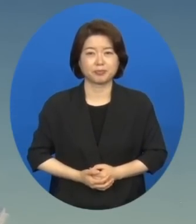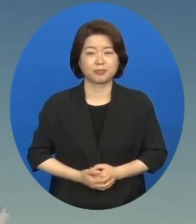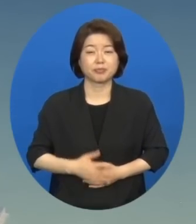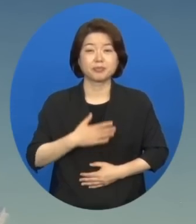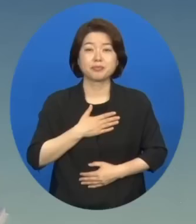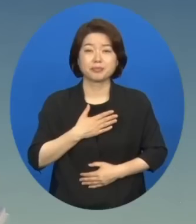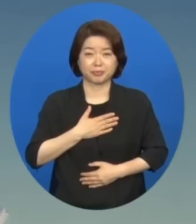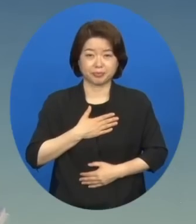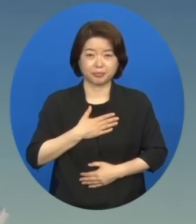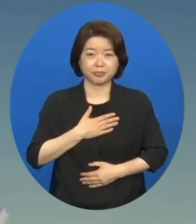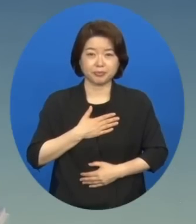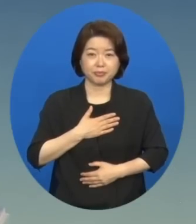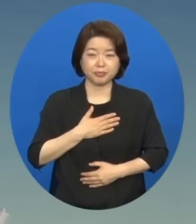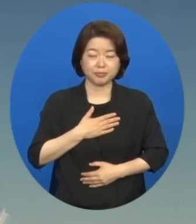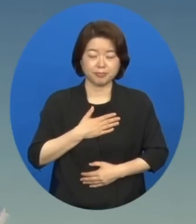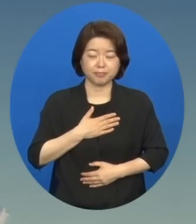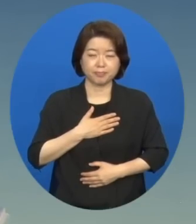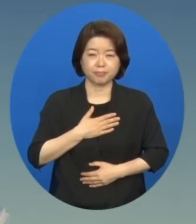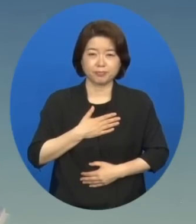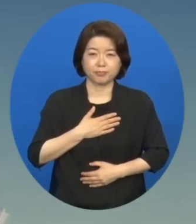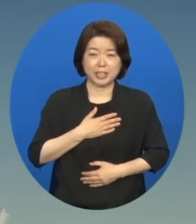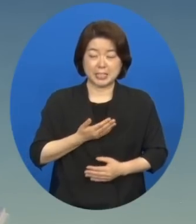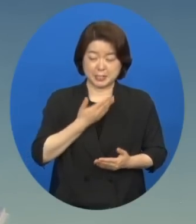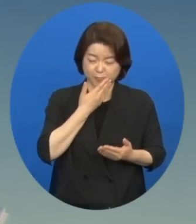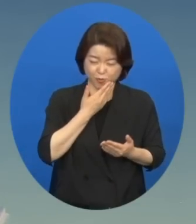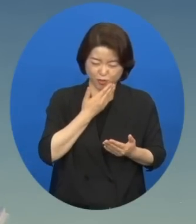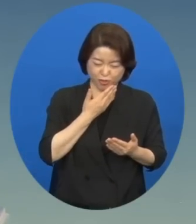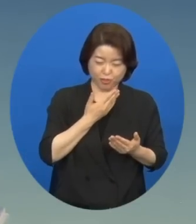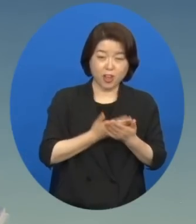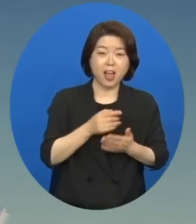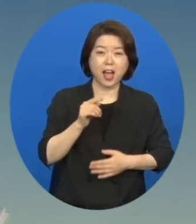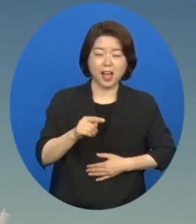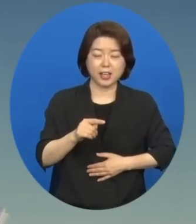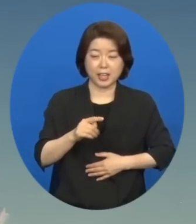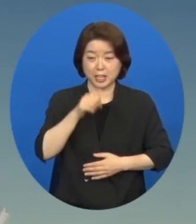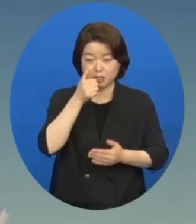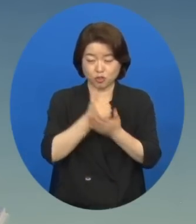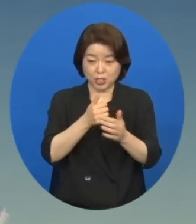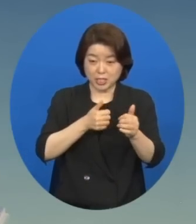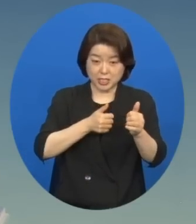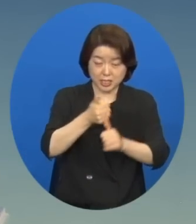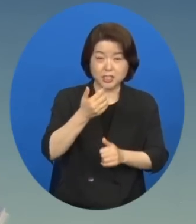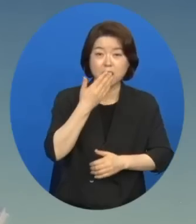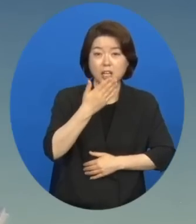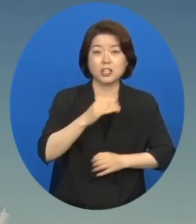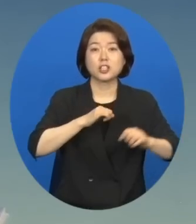제가 결정적으로 죄에서 승리하게 되는 역사가 있었습니다.